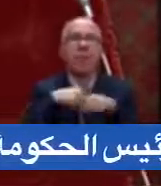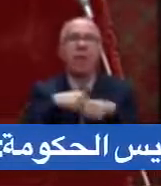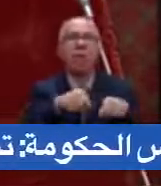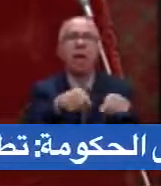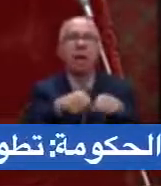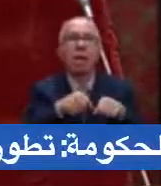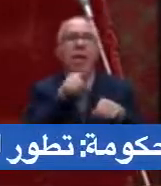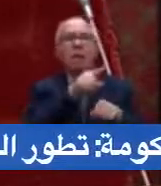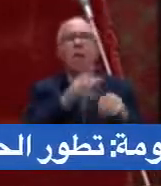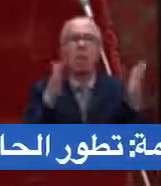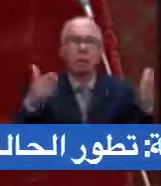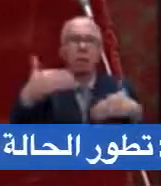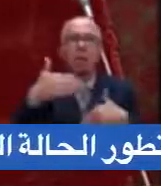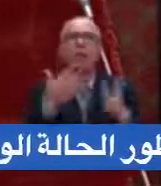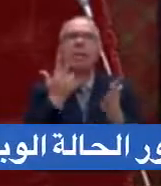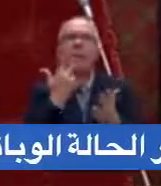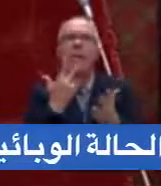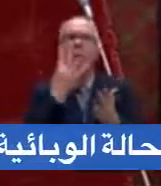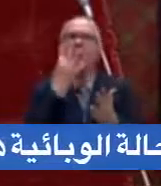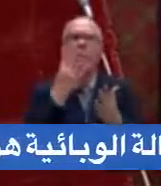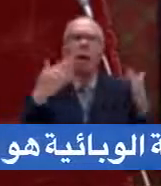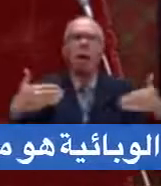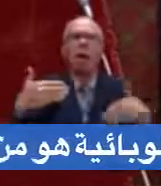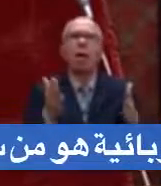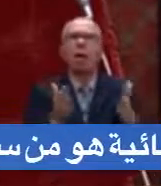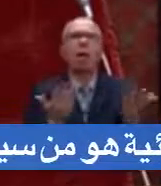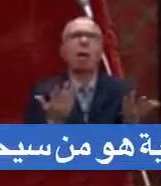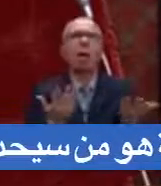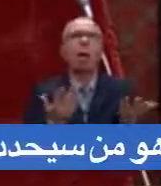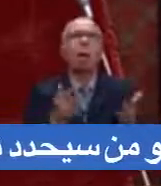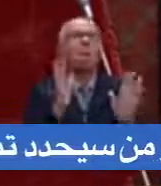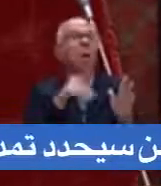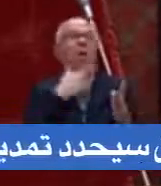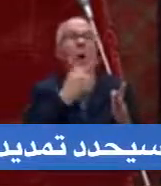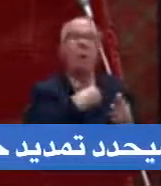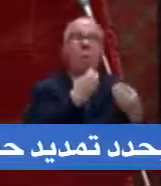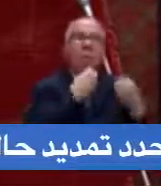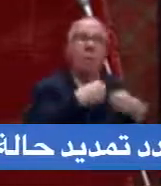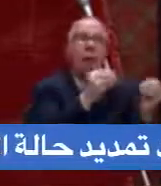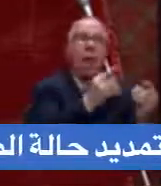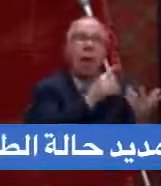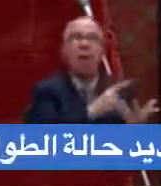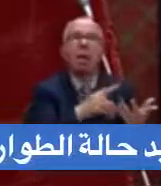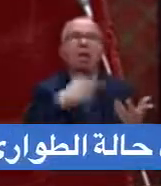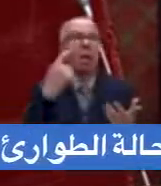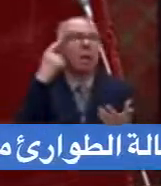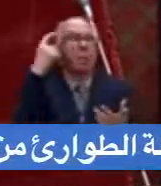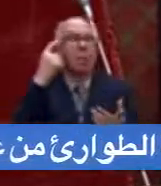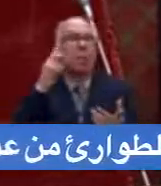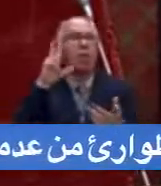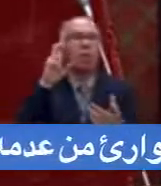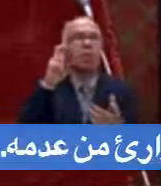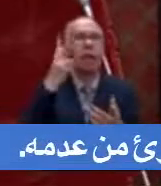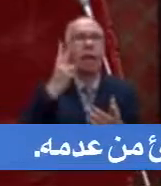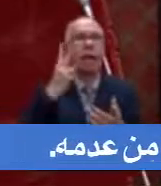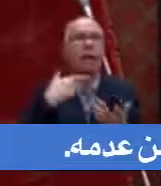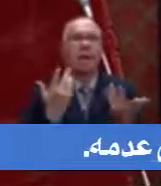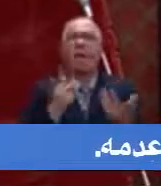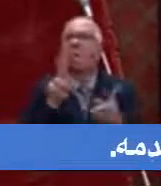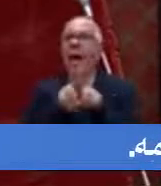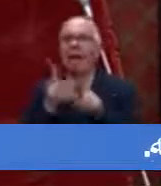اللي يدير 4 الكراطن، كاين اللي يمكن شي وحدين بغاو يبيعوا فيها البيع، شي وحدين يمكن كيفكروا يقولوا هاد الشهرين ما غايتكونش، كيما وقع لنا في الماكله وقع لنا